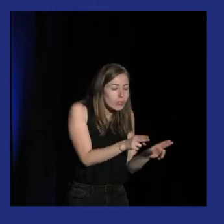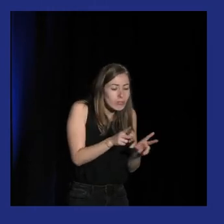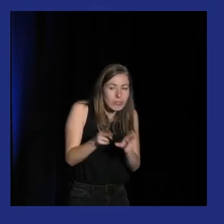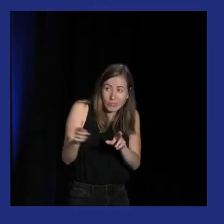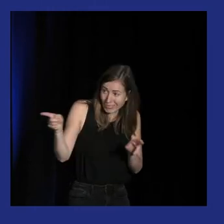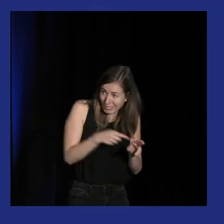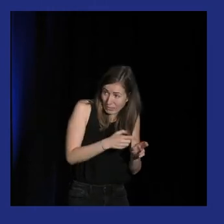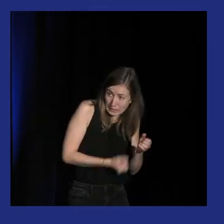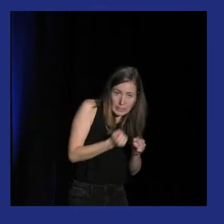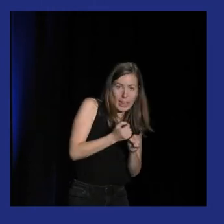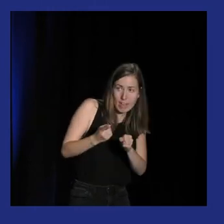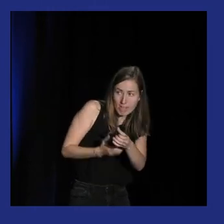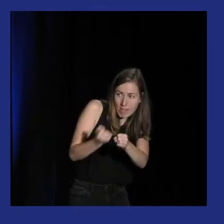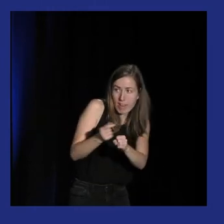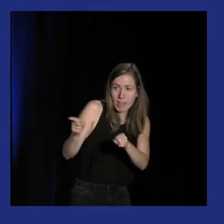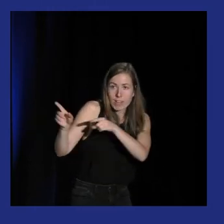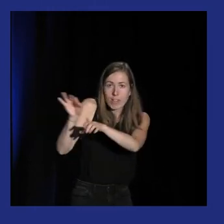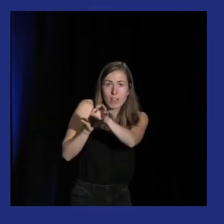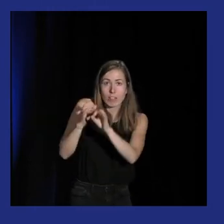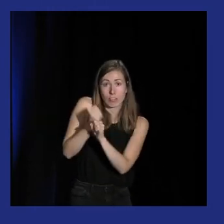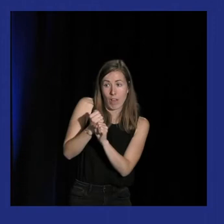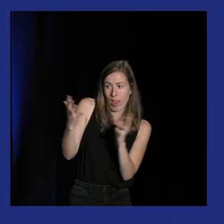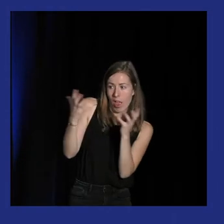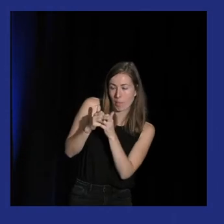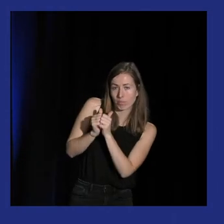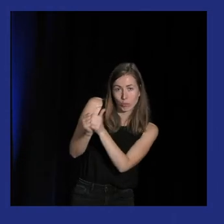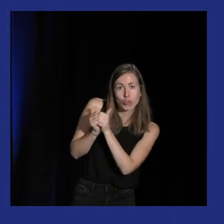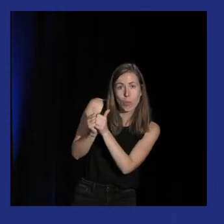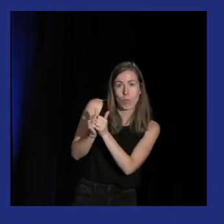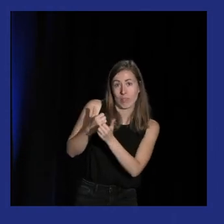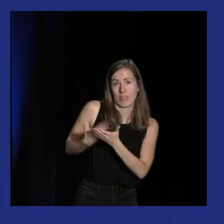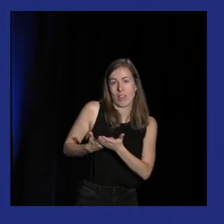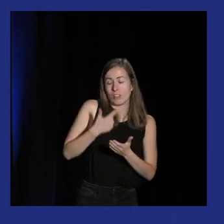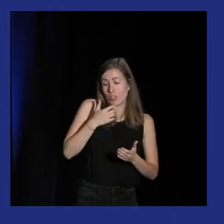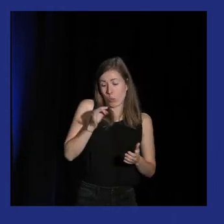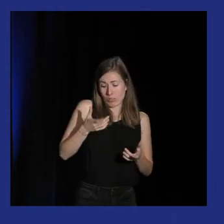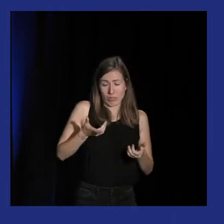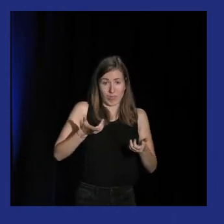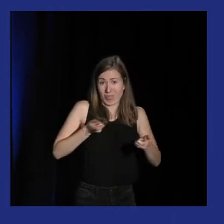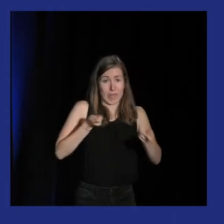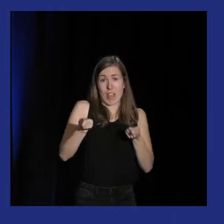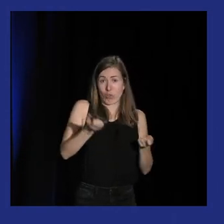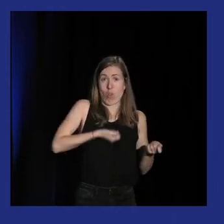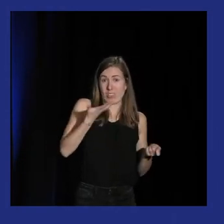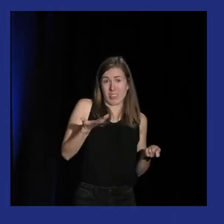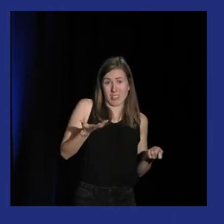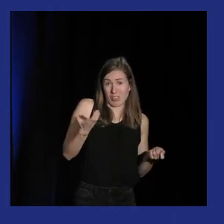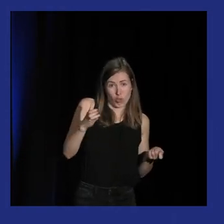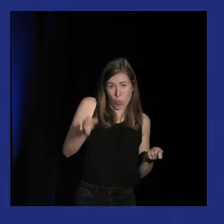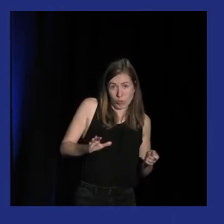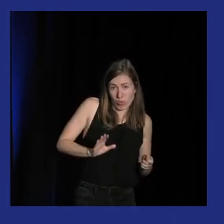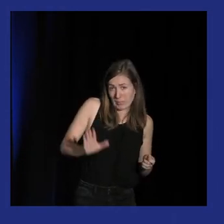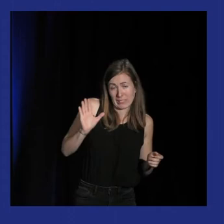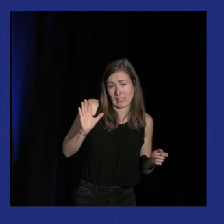donc pareil c'est ça va être travaillé avec ces gens là donc c'est vraiment de la direction artistique pure enfin si je reprends le encore l'exemple de